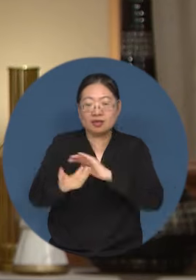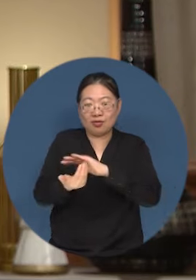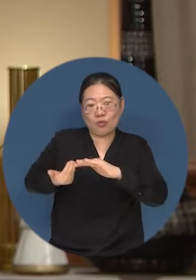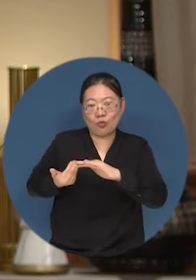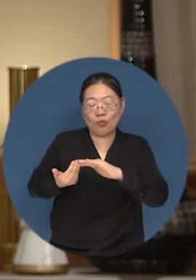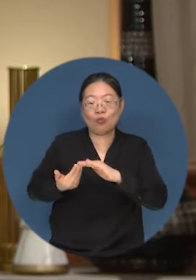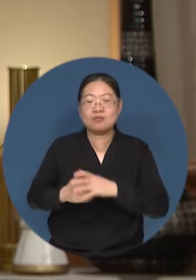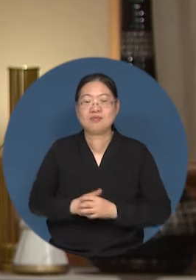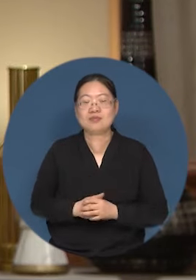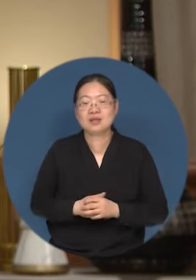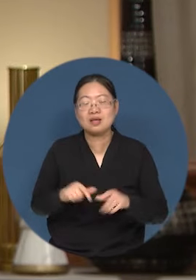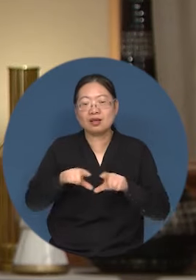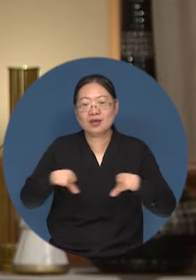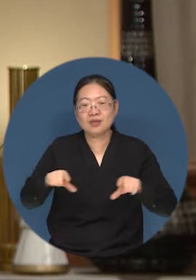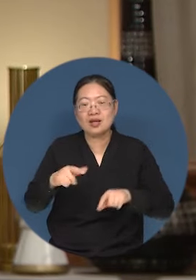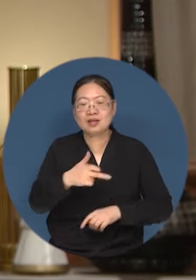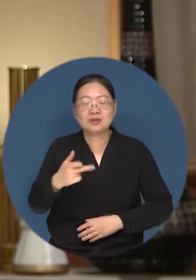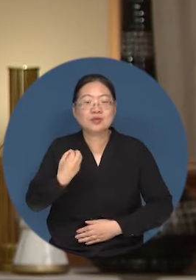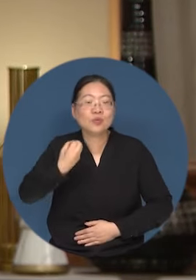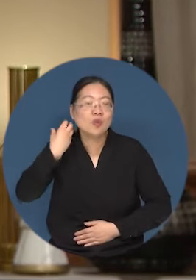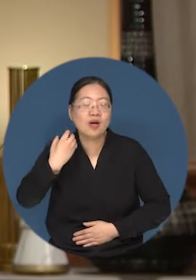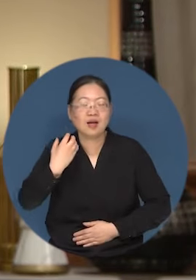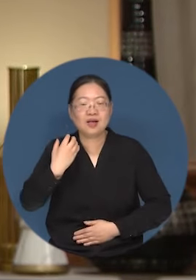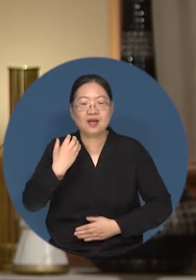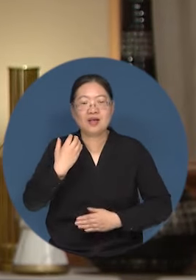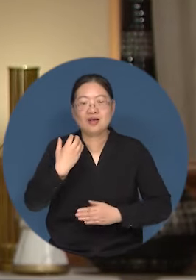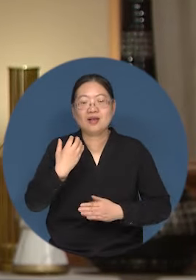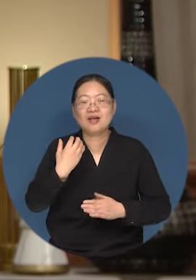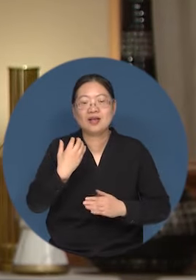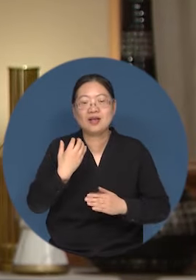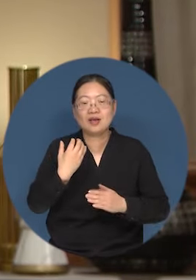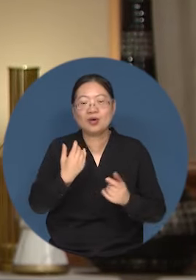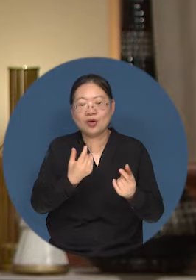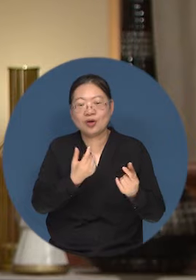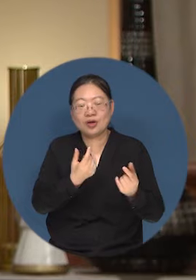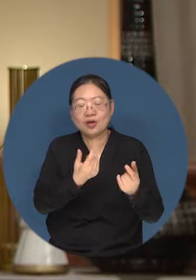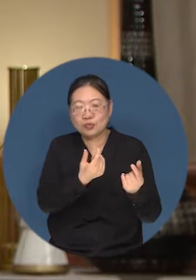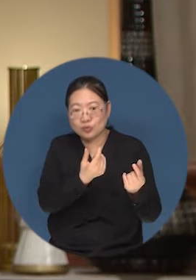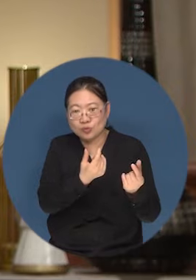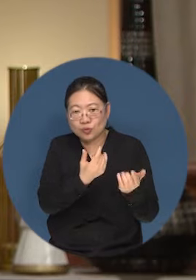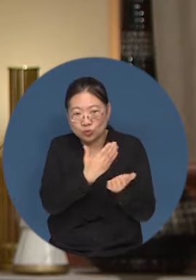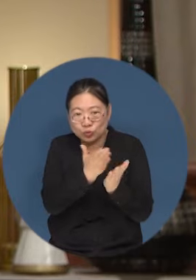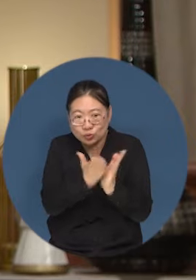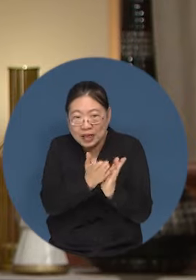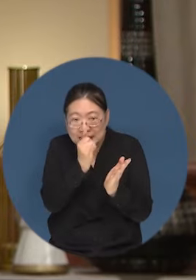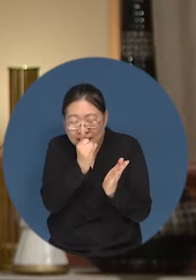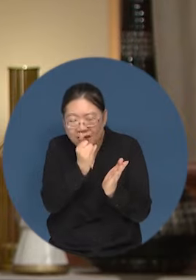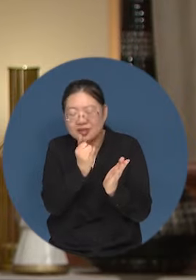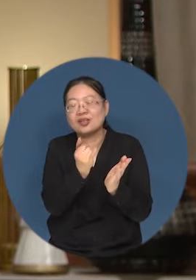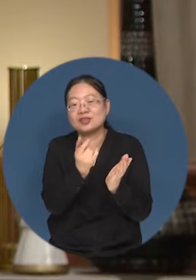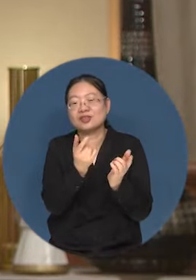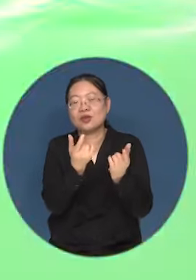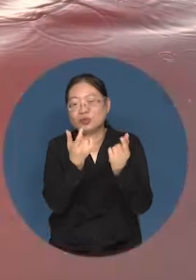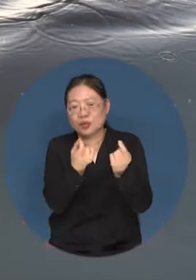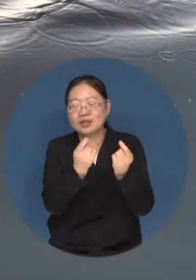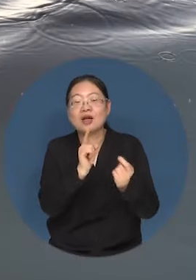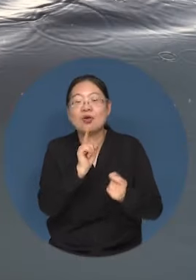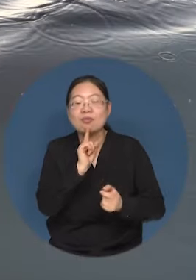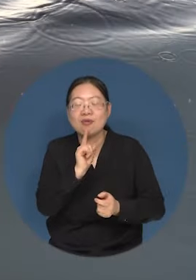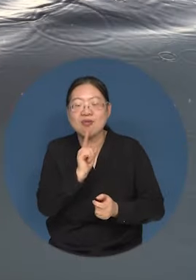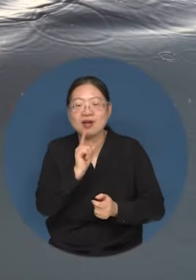그 일반적인 큰 돌고래하고 동일한 종으로 간주가 됐었습니다. 아, 큰 돌고래라는 종이 있었군요, 원래. 예, 커먼